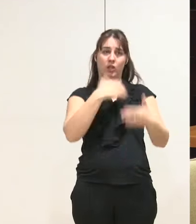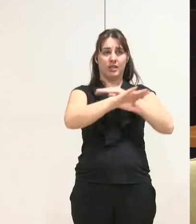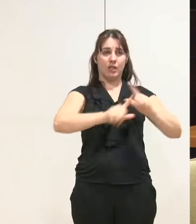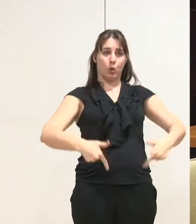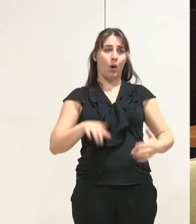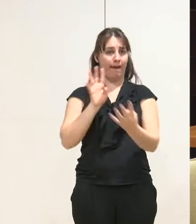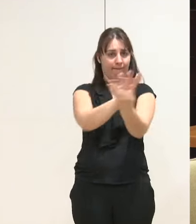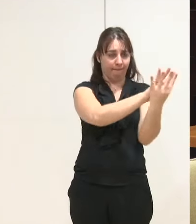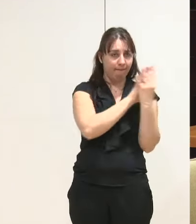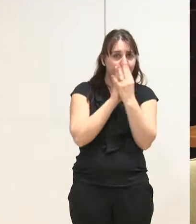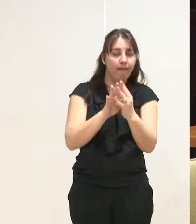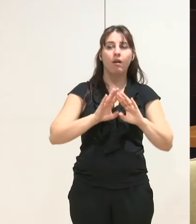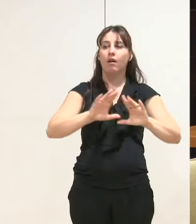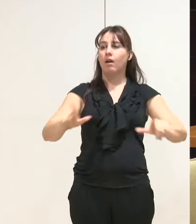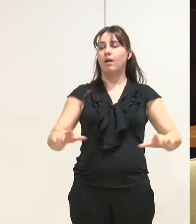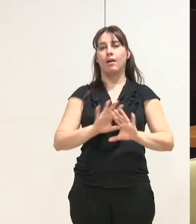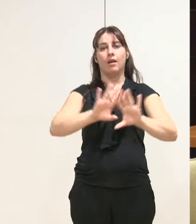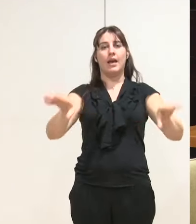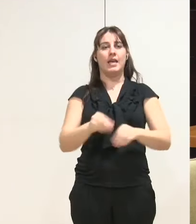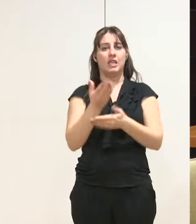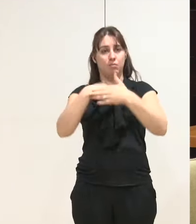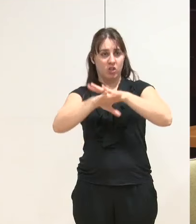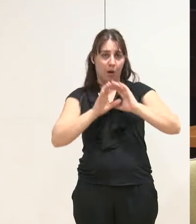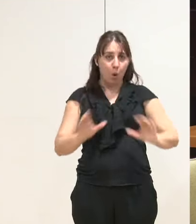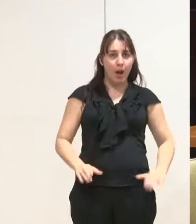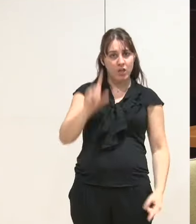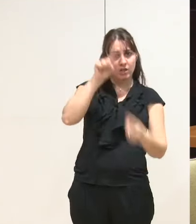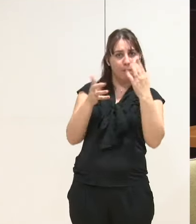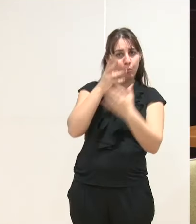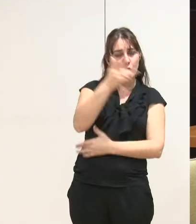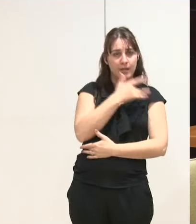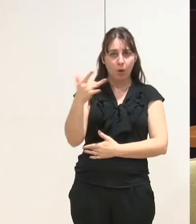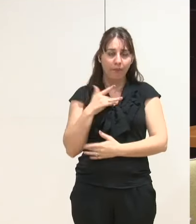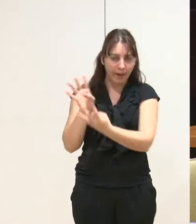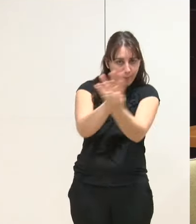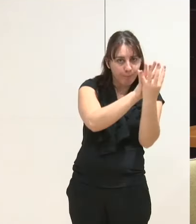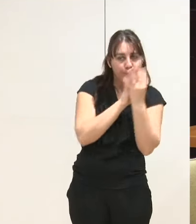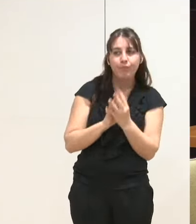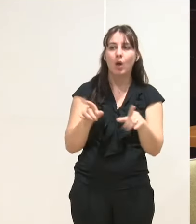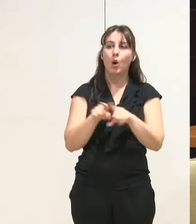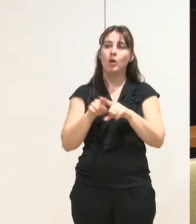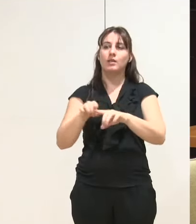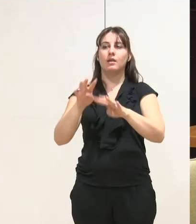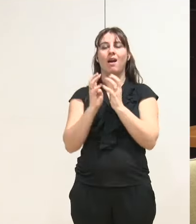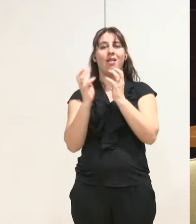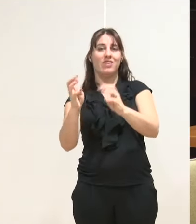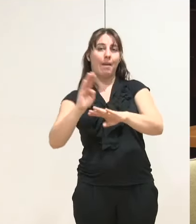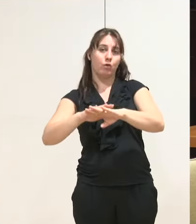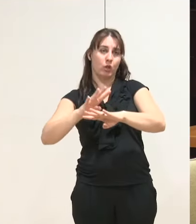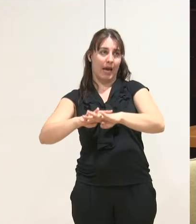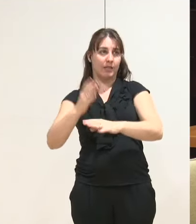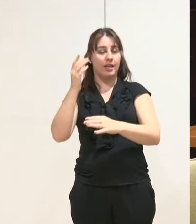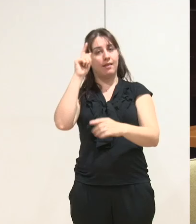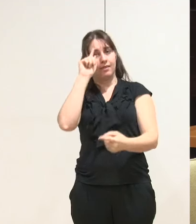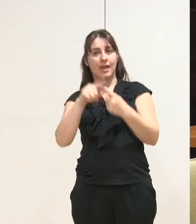une équipe de projet de santé dans un collège on est allé rencontrer une une équipe de table de quartier sur l'alimentation